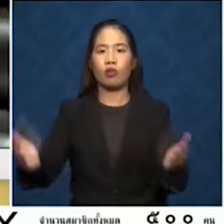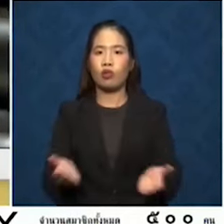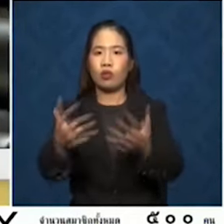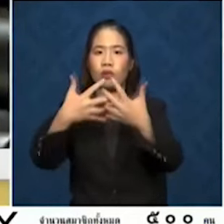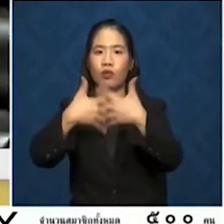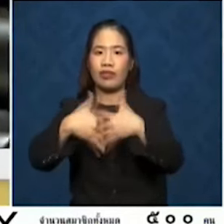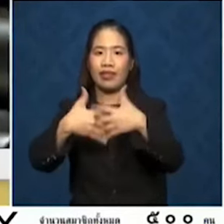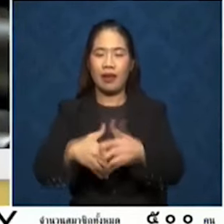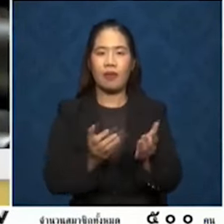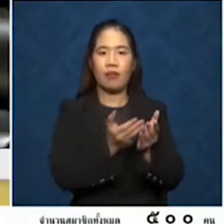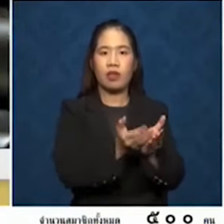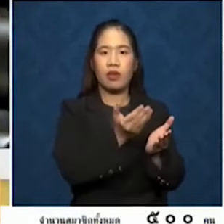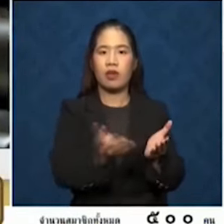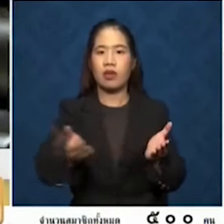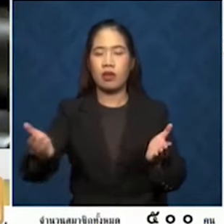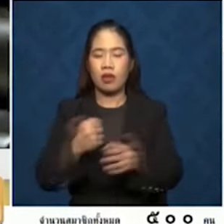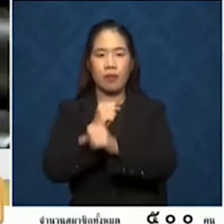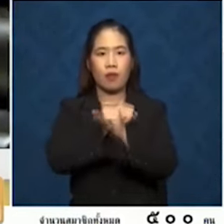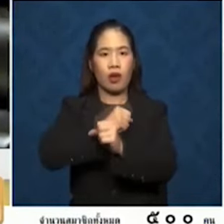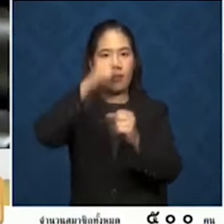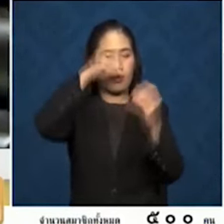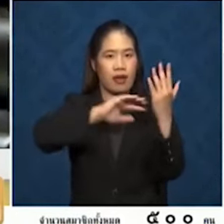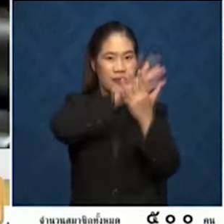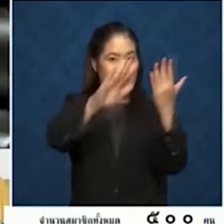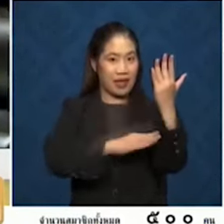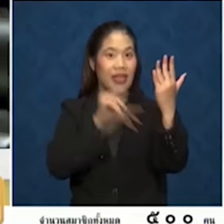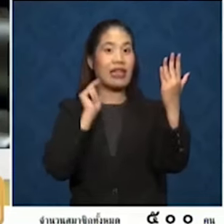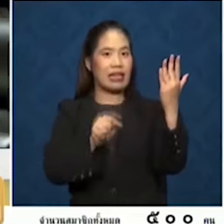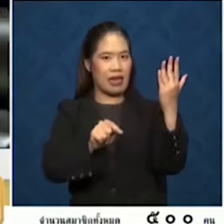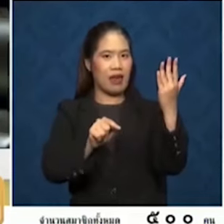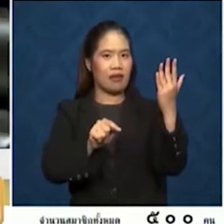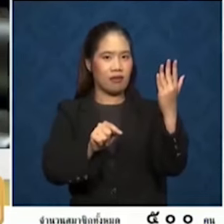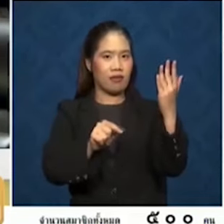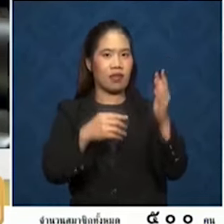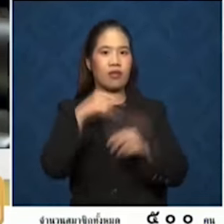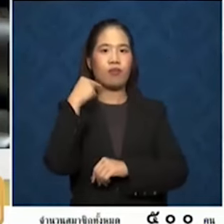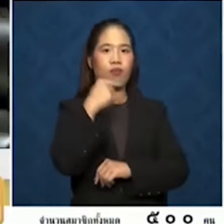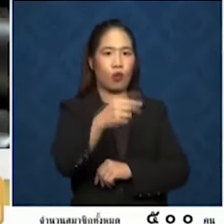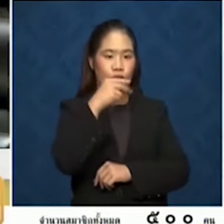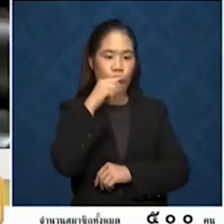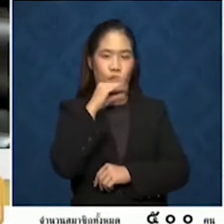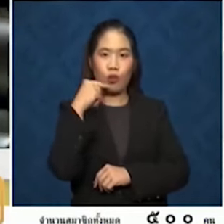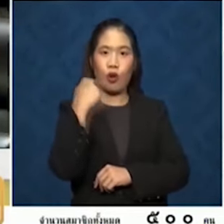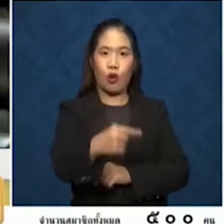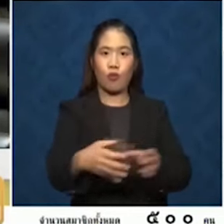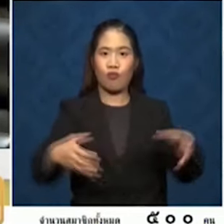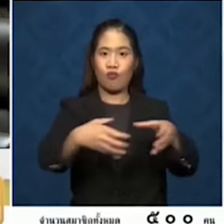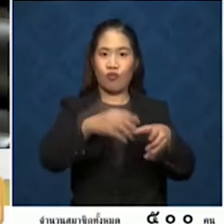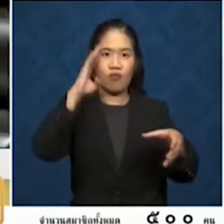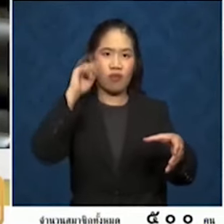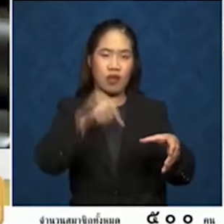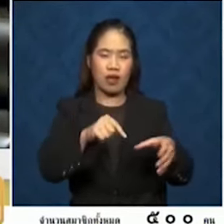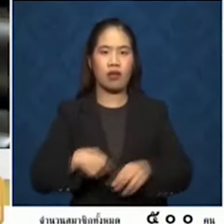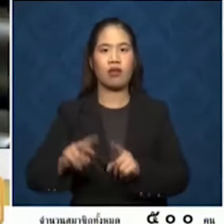เรืออุตสาหกรรมการป้องกันประเทศนี่แหละครับคือการด้อย่ากองทัพแล้วเรื่องที่2ต้องขอบคุณท่าน